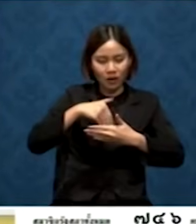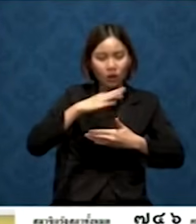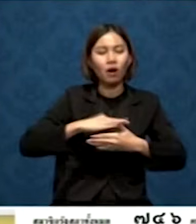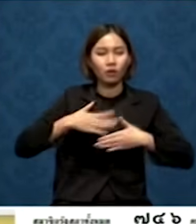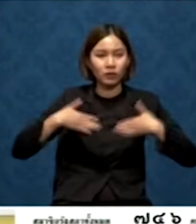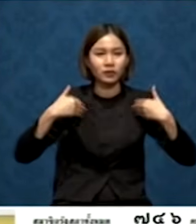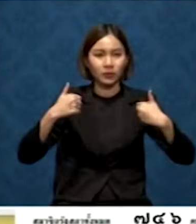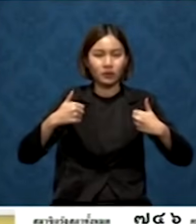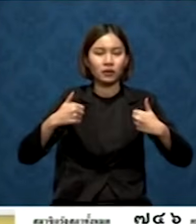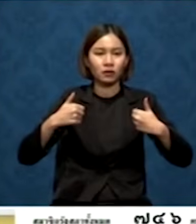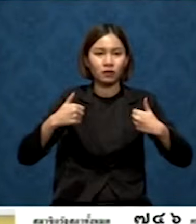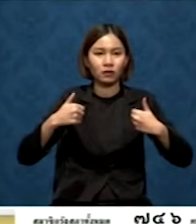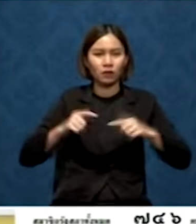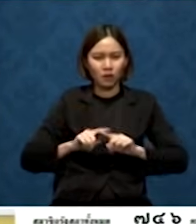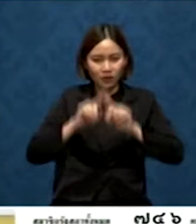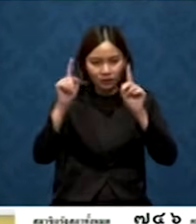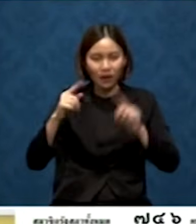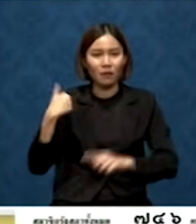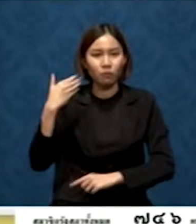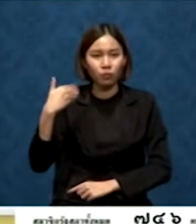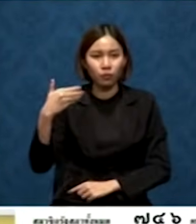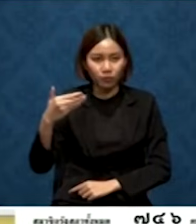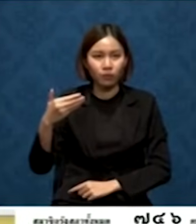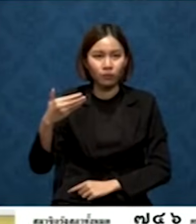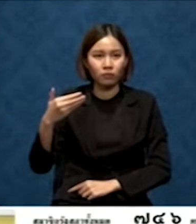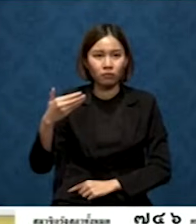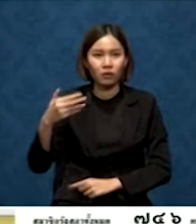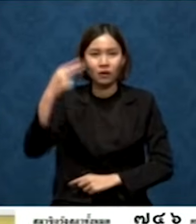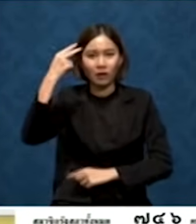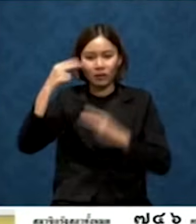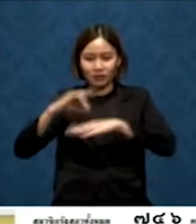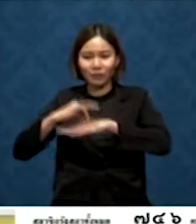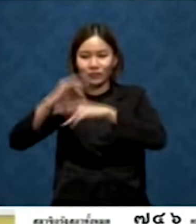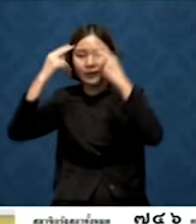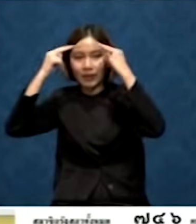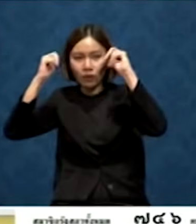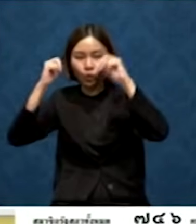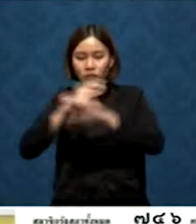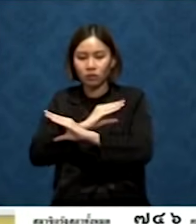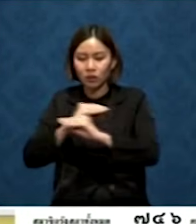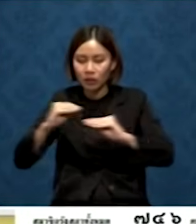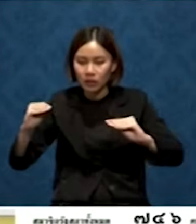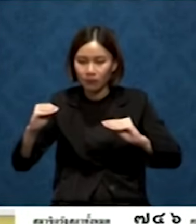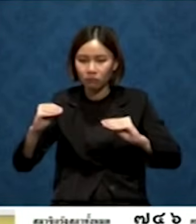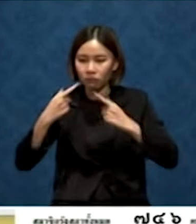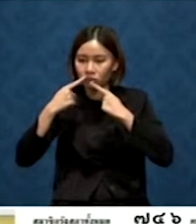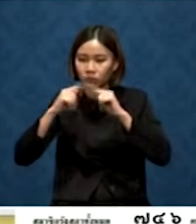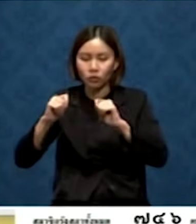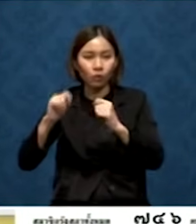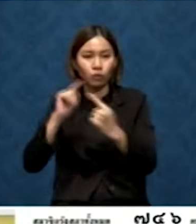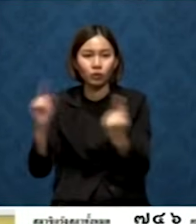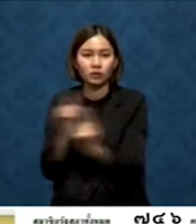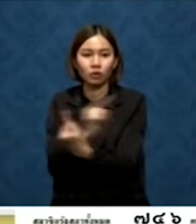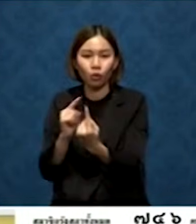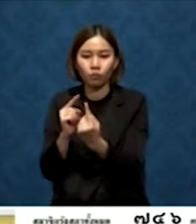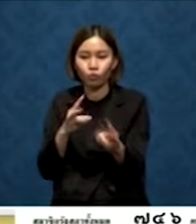ท่านประธานแต่พอมาช่วงหลังๆครับที่ท่านนายกเริ่มเงียบครับต่อคำถามที่สังคมมีเกี่ยวกับรูปแบบ